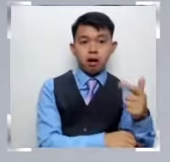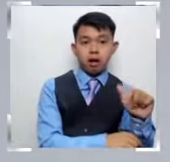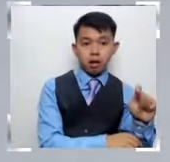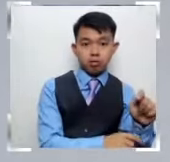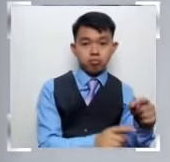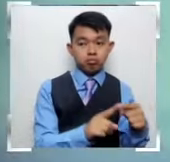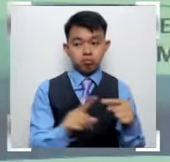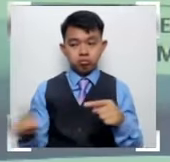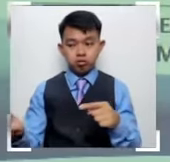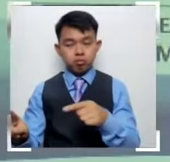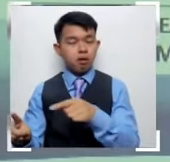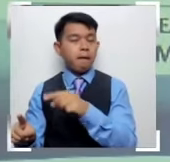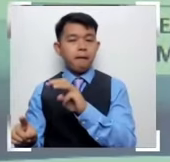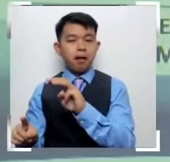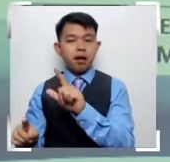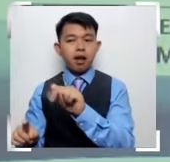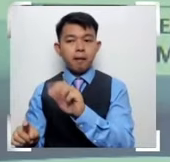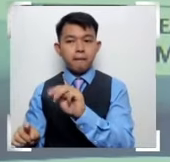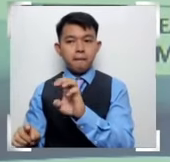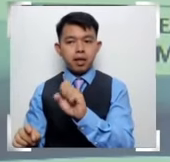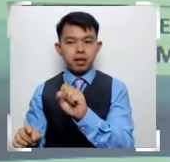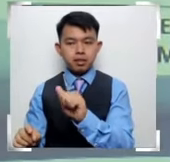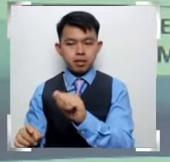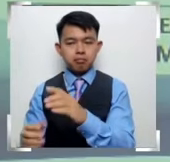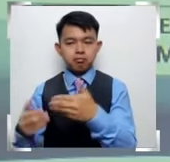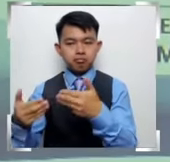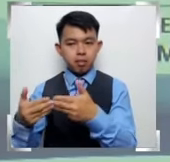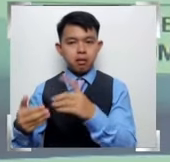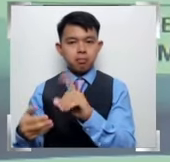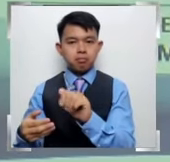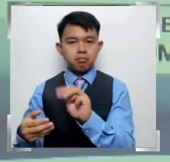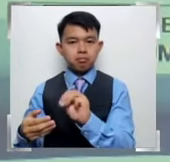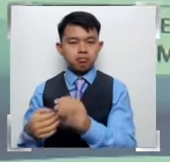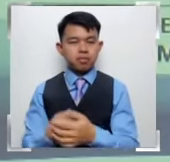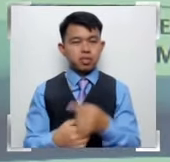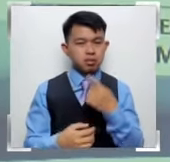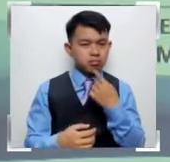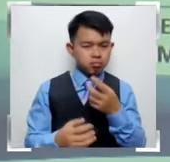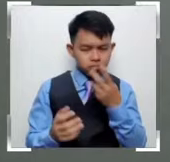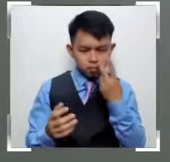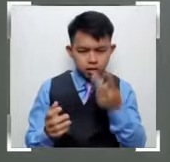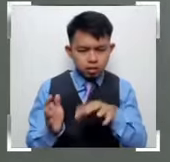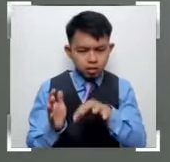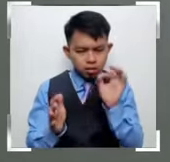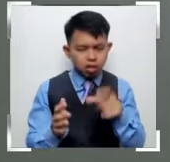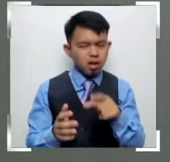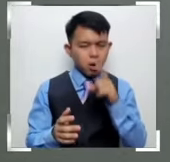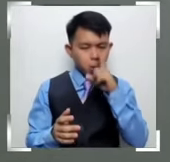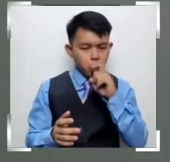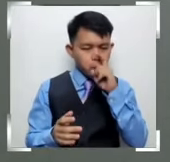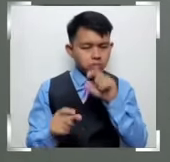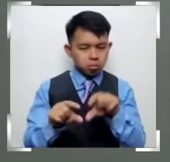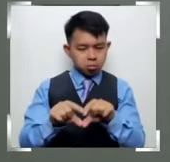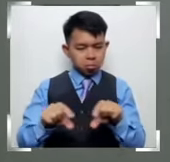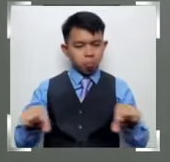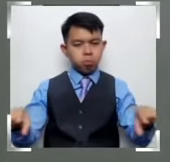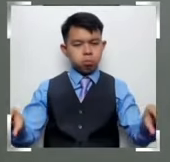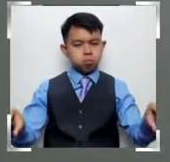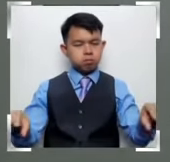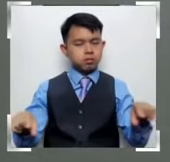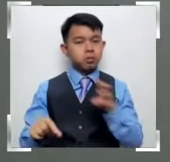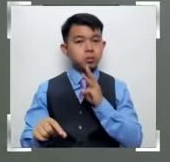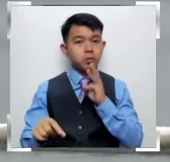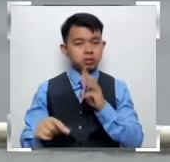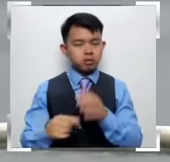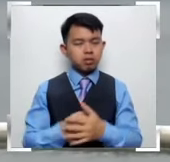Radio DZWB sa Manila Water, lumalabas na luma na ang mga aqueduct na may tagas. Halos 1.7 cubic meters